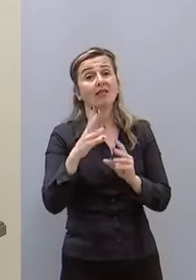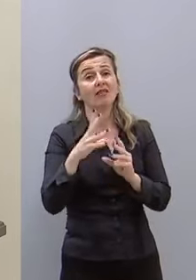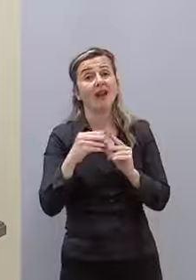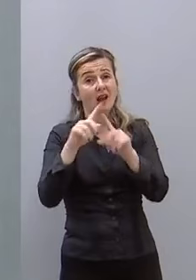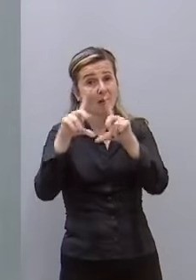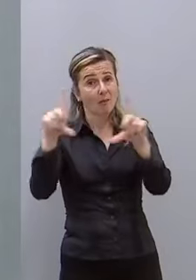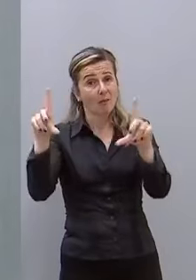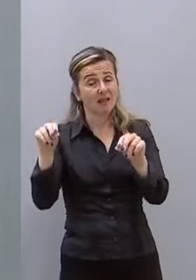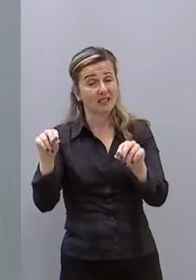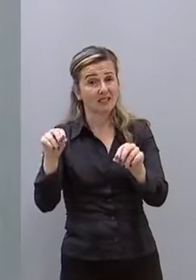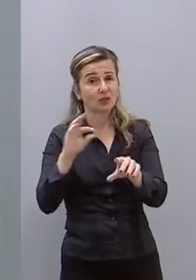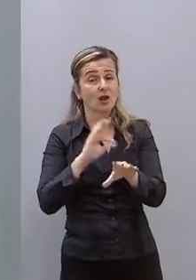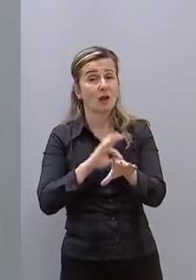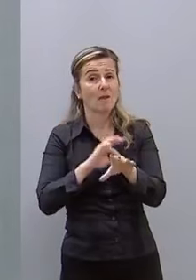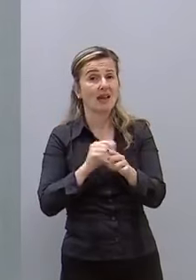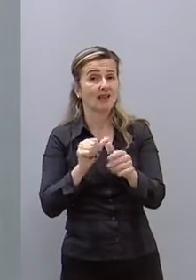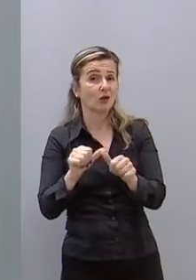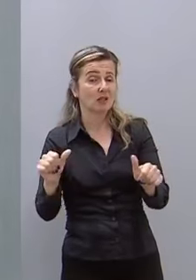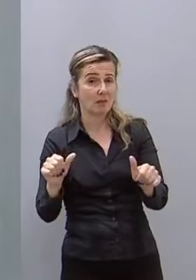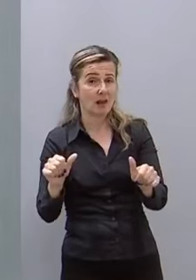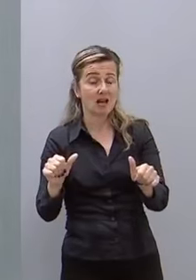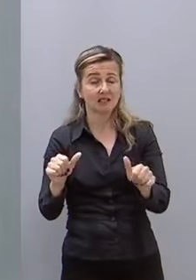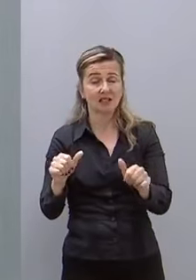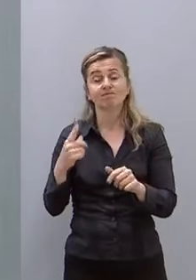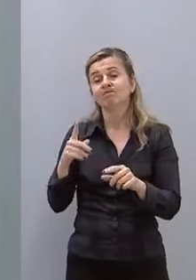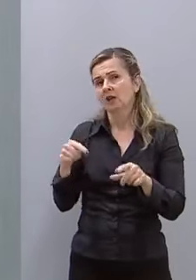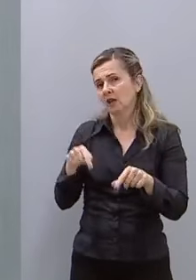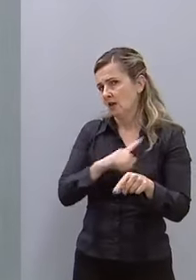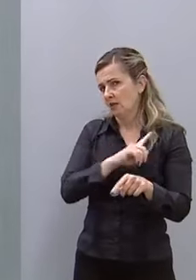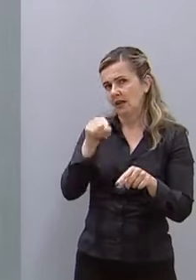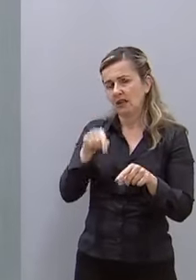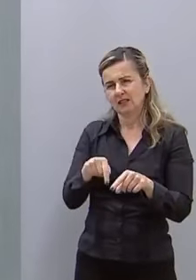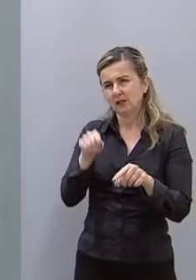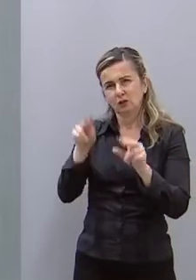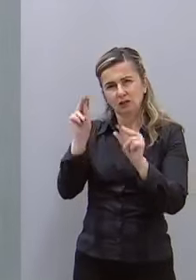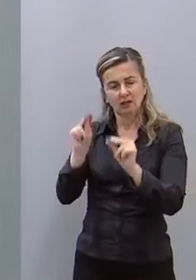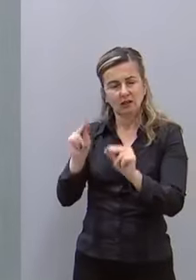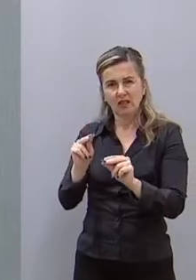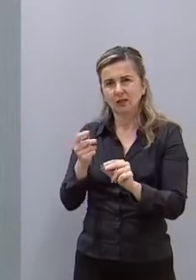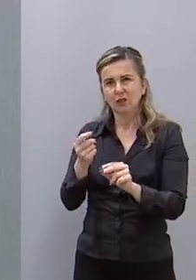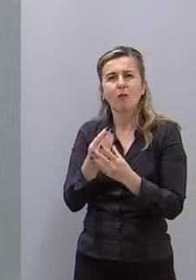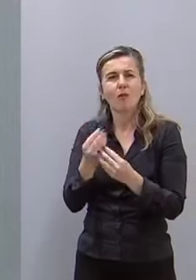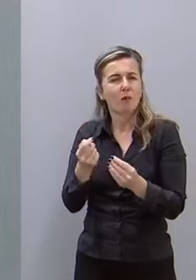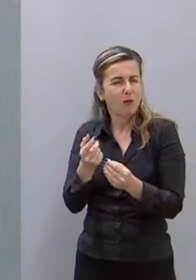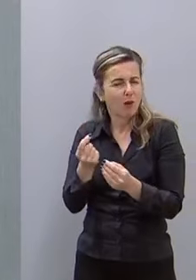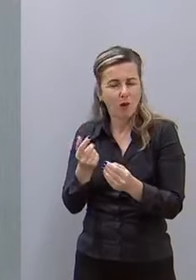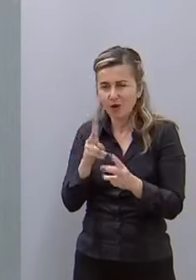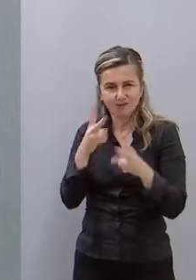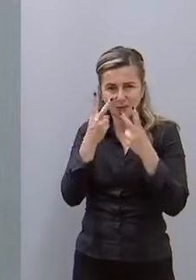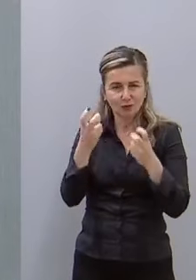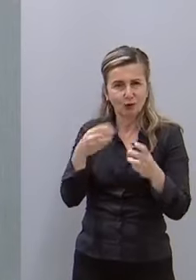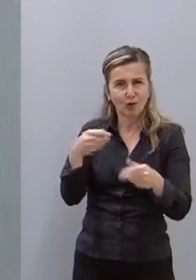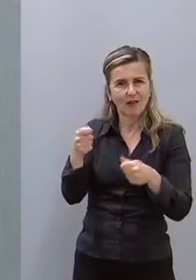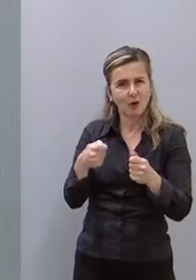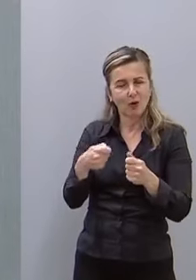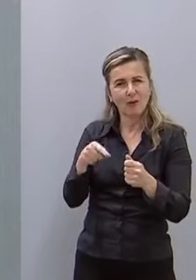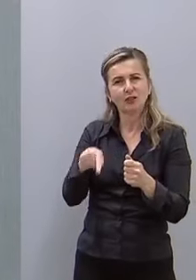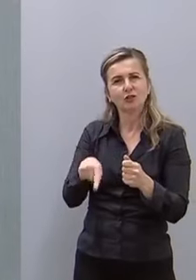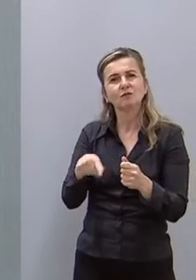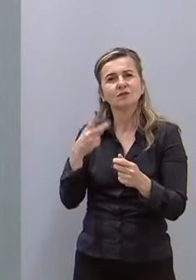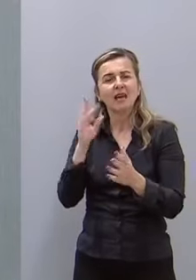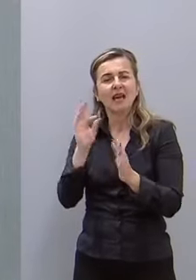per il momento questi test che sono molto pochi anche perché non si trovano in commercio sono indicati dalla direzione